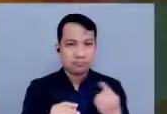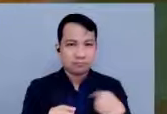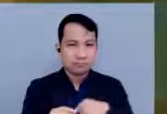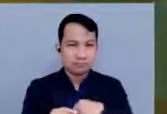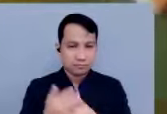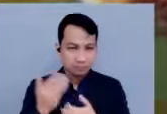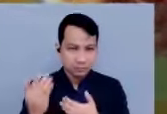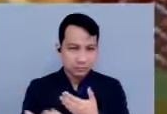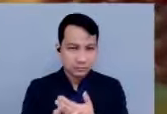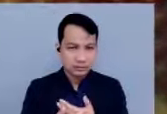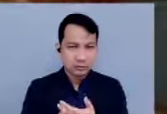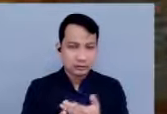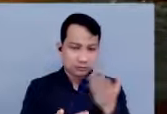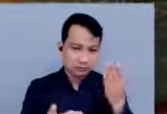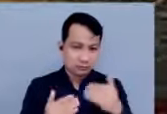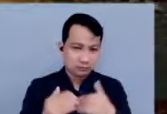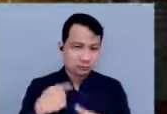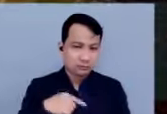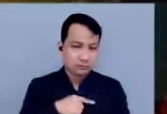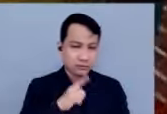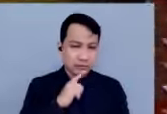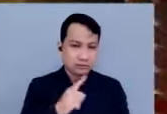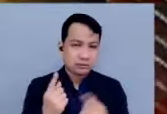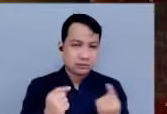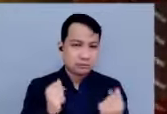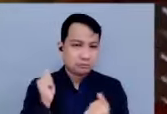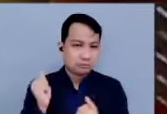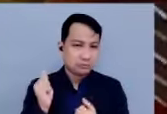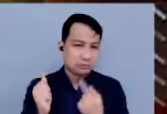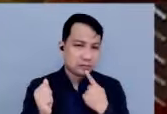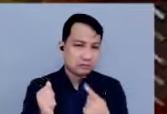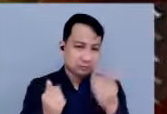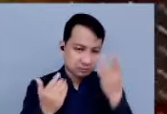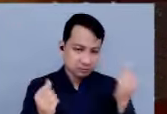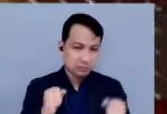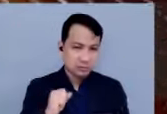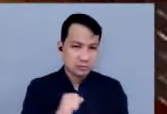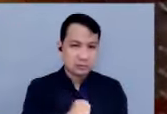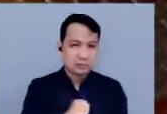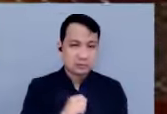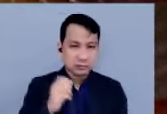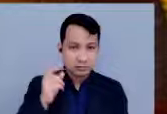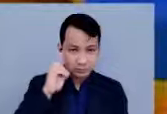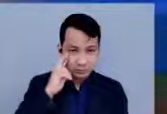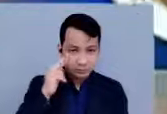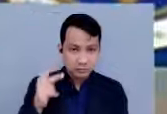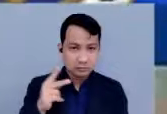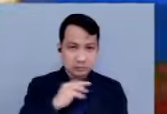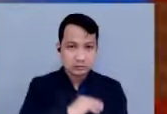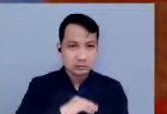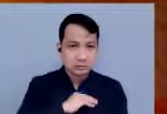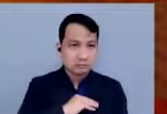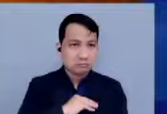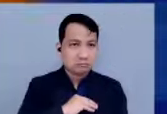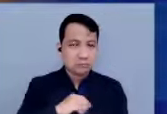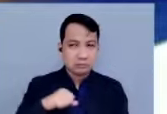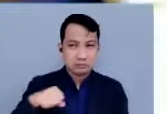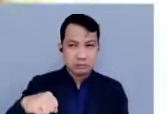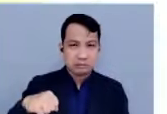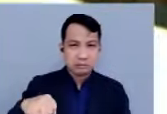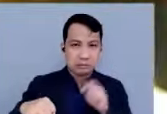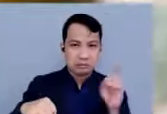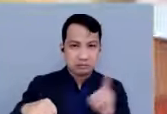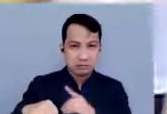ngayon. Ngayon yung tungkol dun sa sinasabi ni Senator Padilla na mission ko yung kalabanin